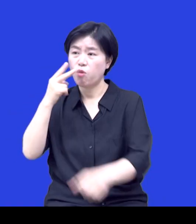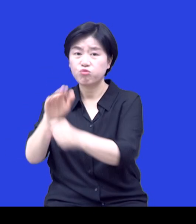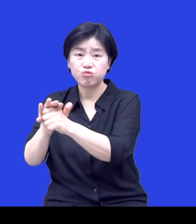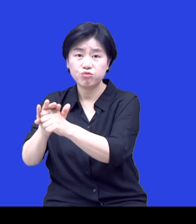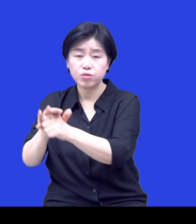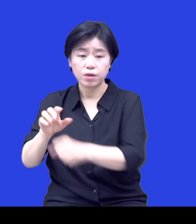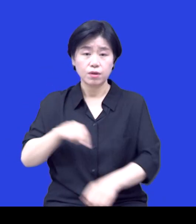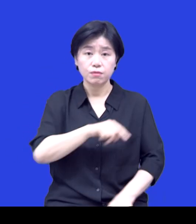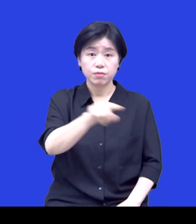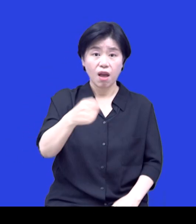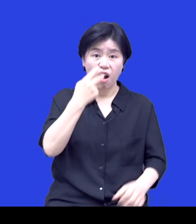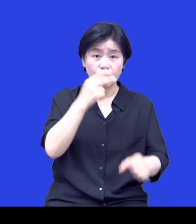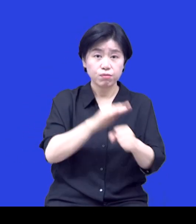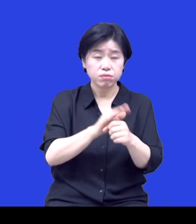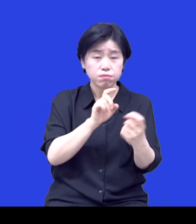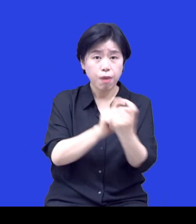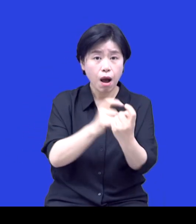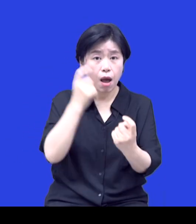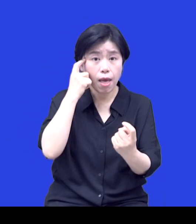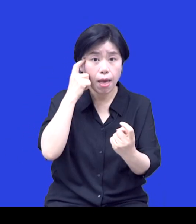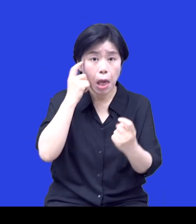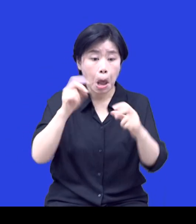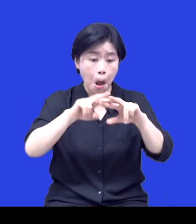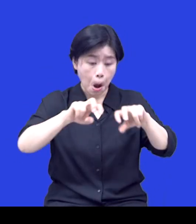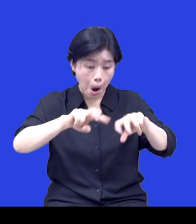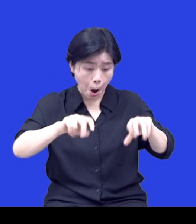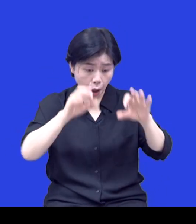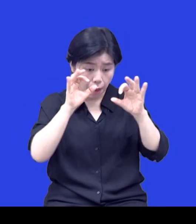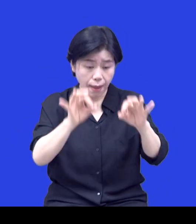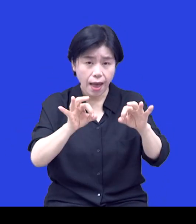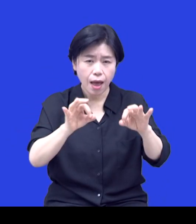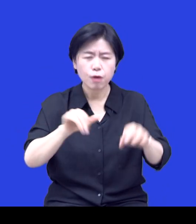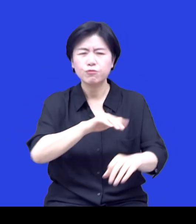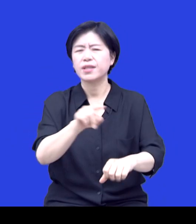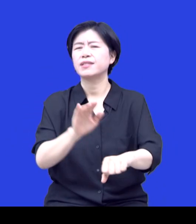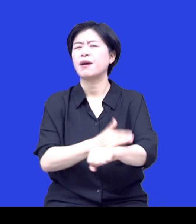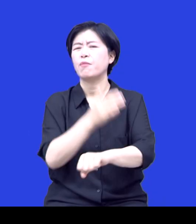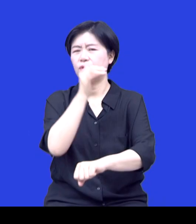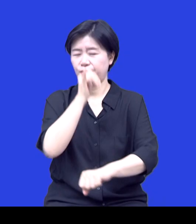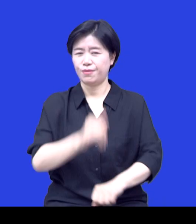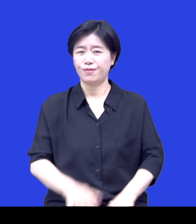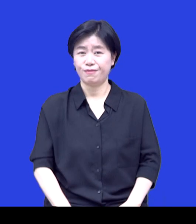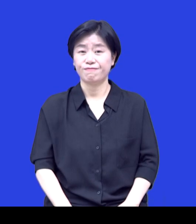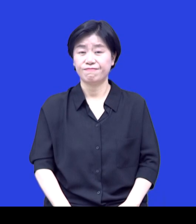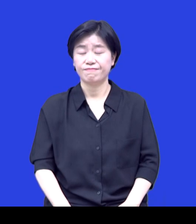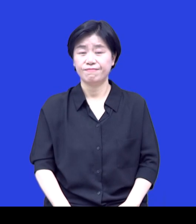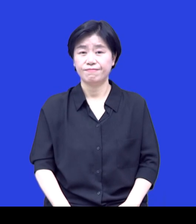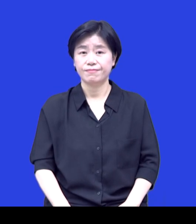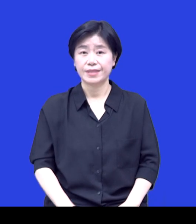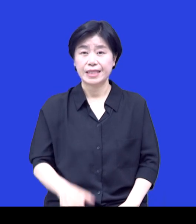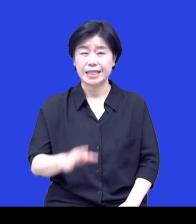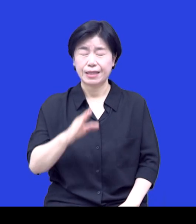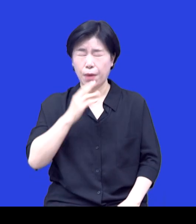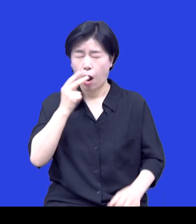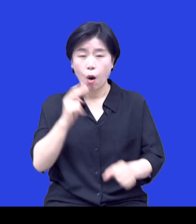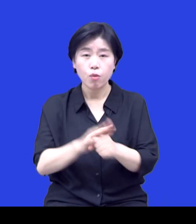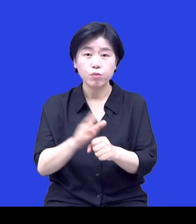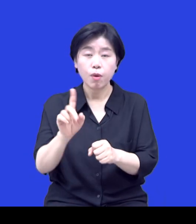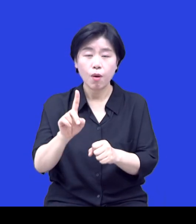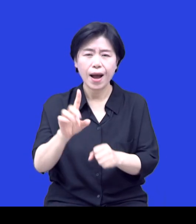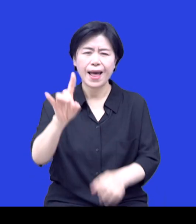있다. 그렇기 때문에 100% 억울한 인생은 없다. 근데 진짜 억울한 거는